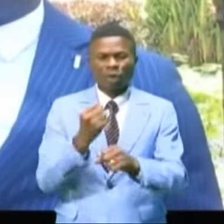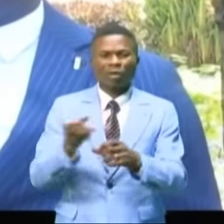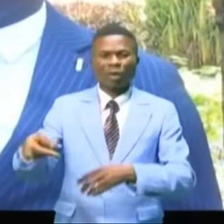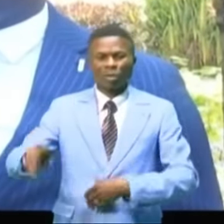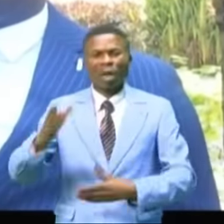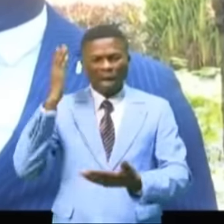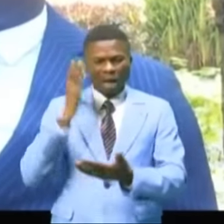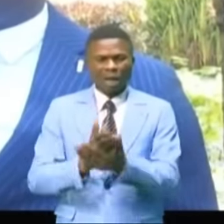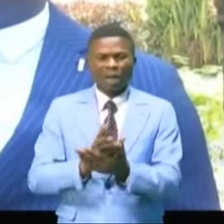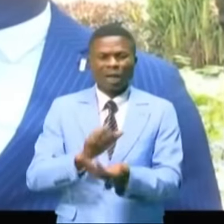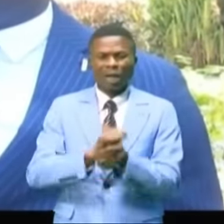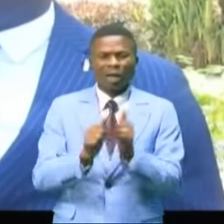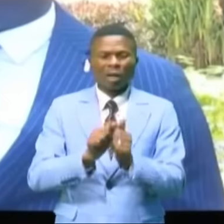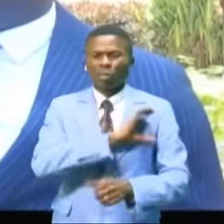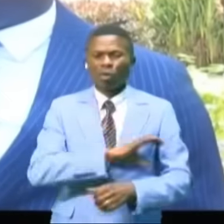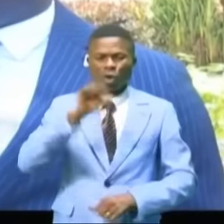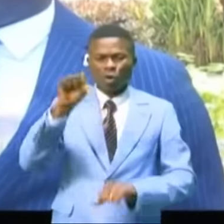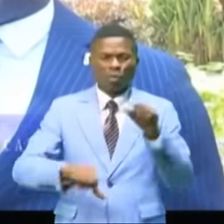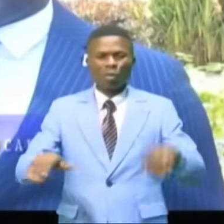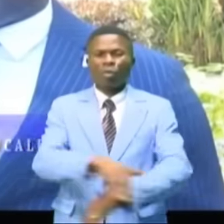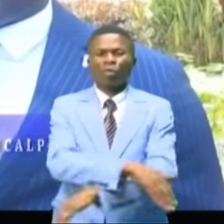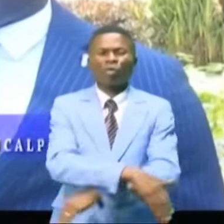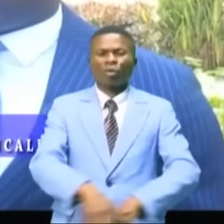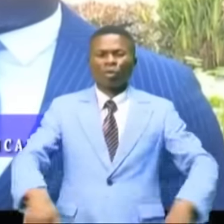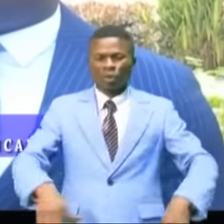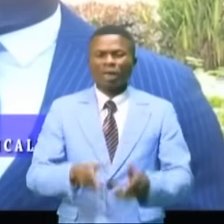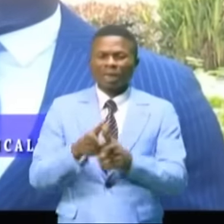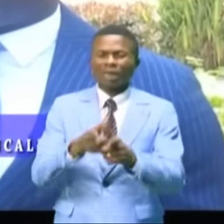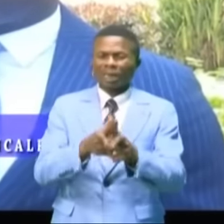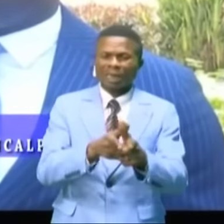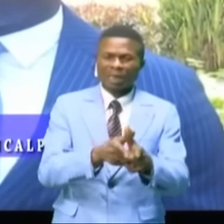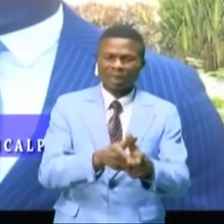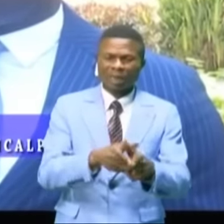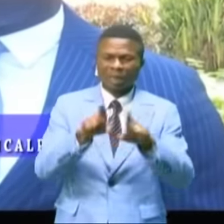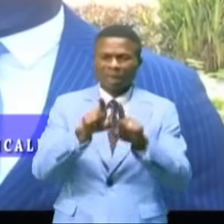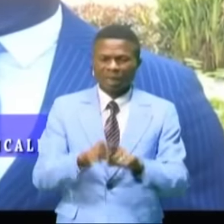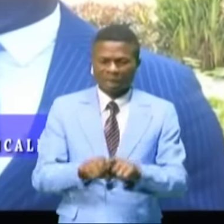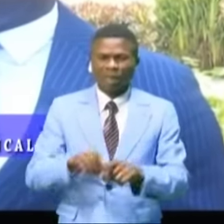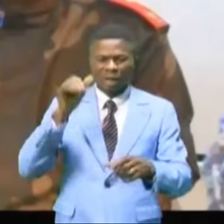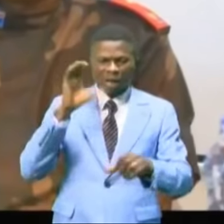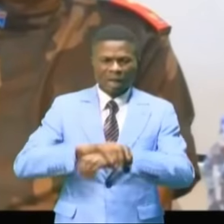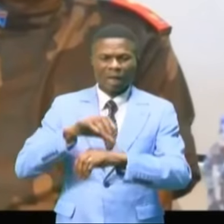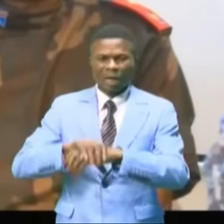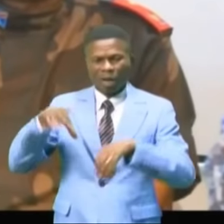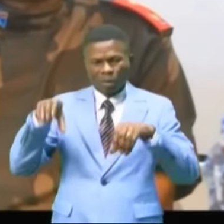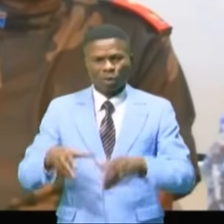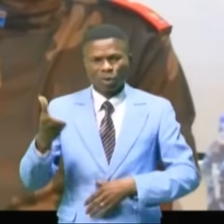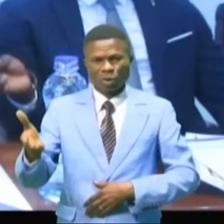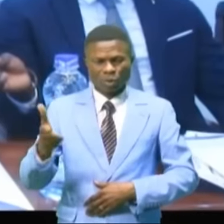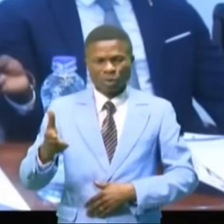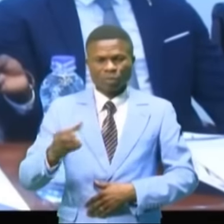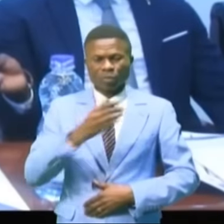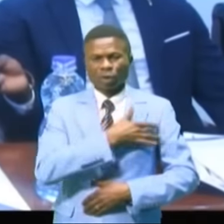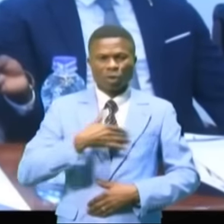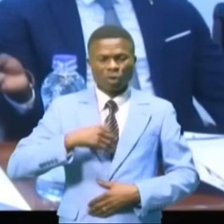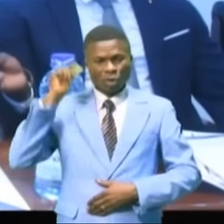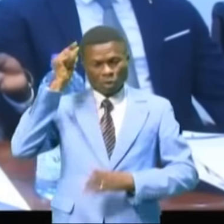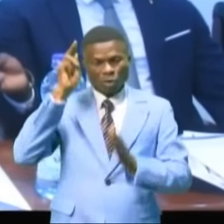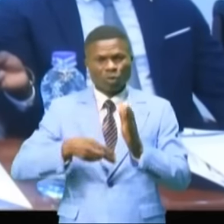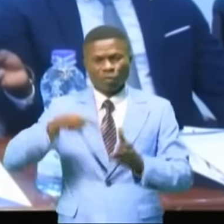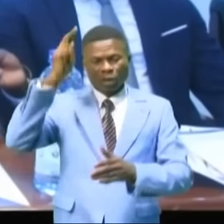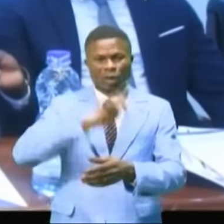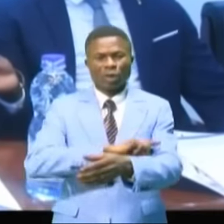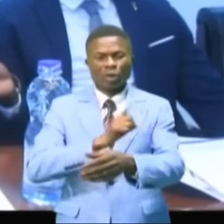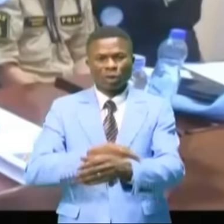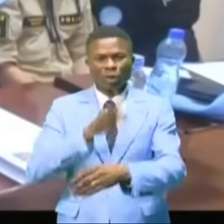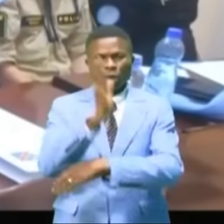combattre ces trafics transfrontaliers des armes, celles qui circulent sur le territoire congolais. Au nom du gouverneur des provinces du Nord Kivu, son